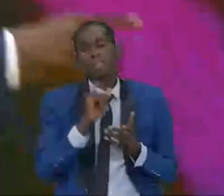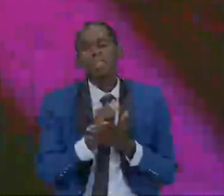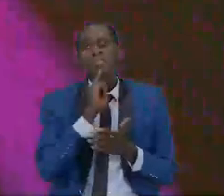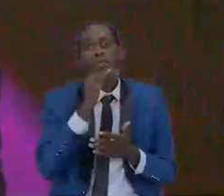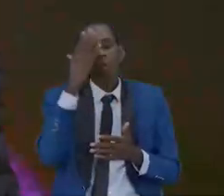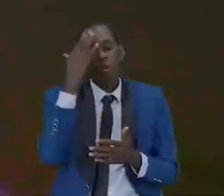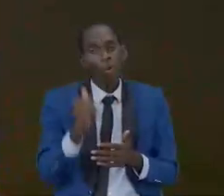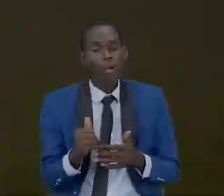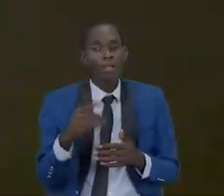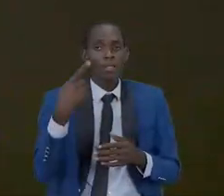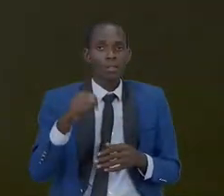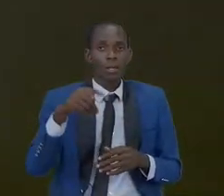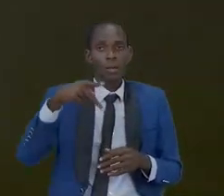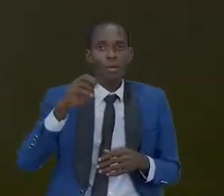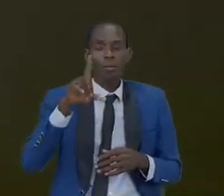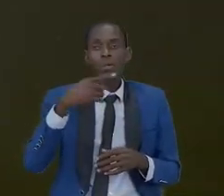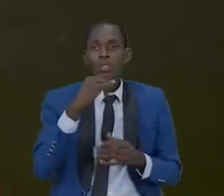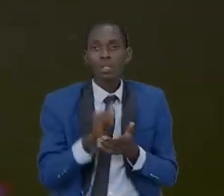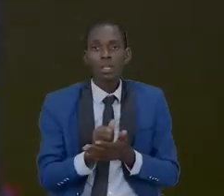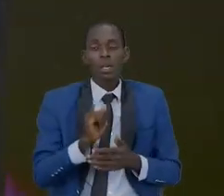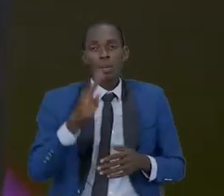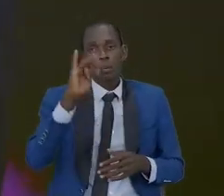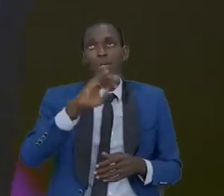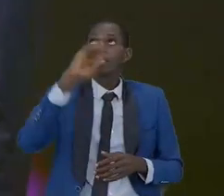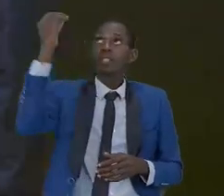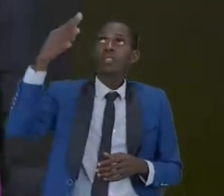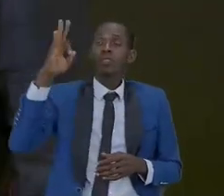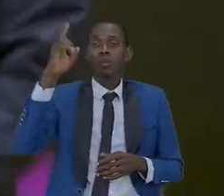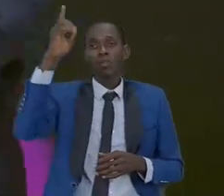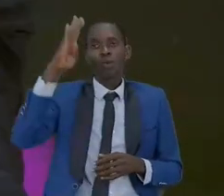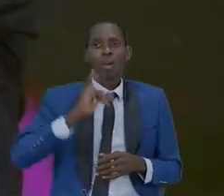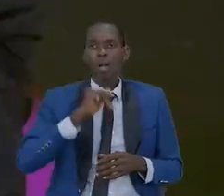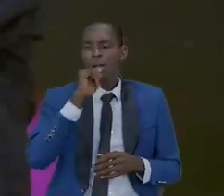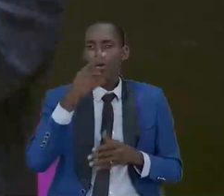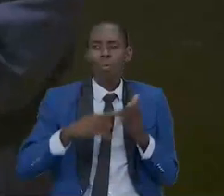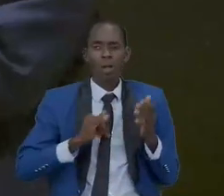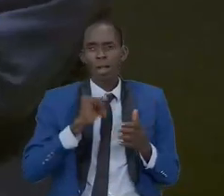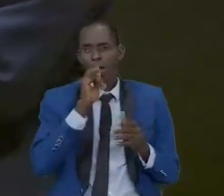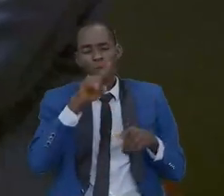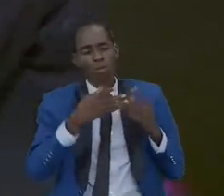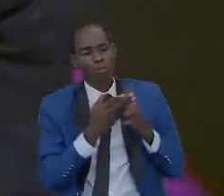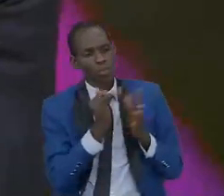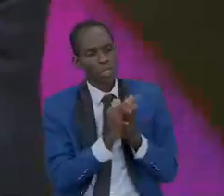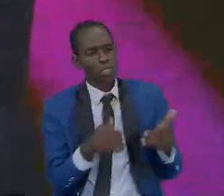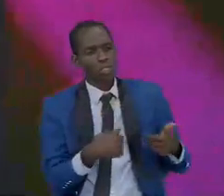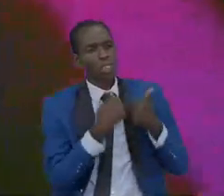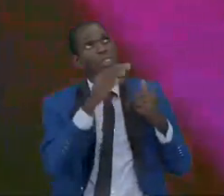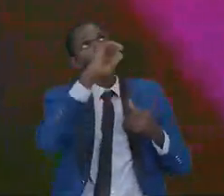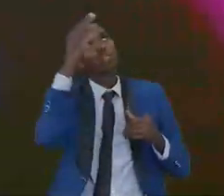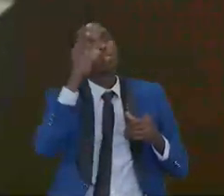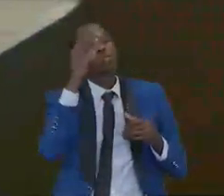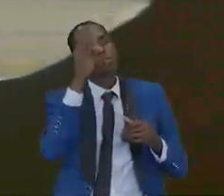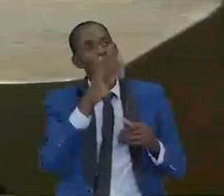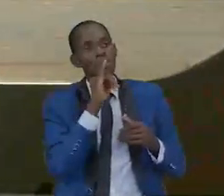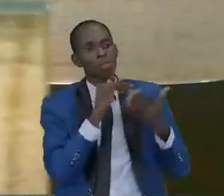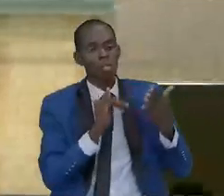dit il n'est pas la grande de Dieu je suis ce que je suis je traverse ce défi la grâce est là je sors de